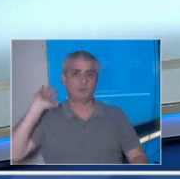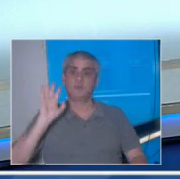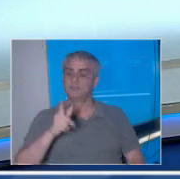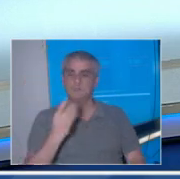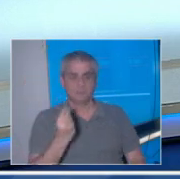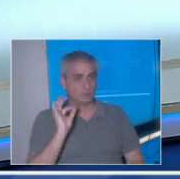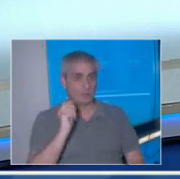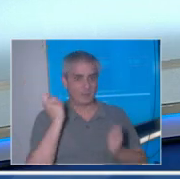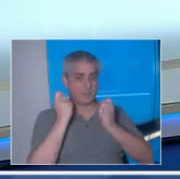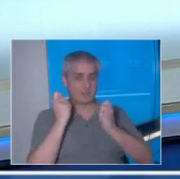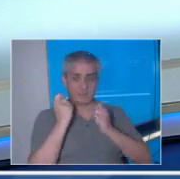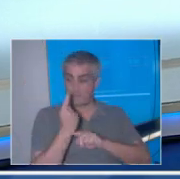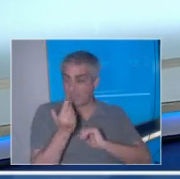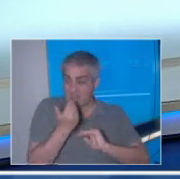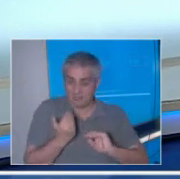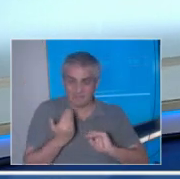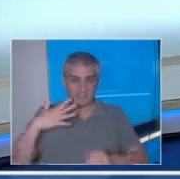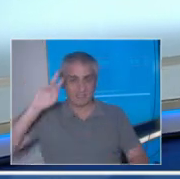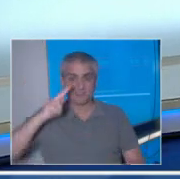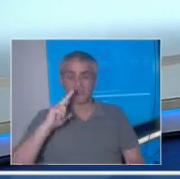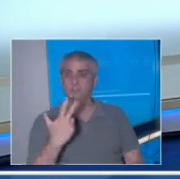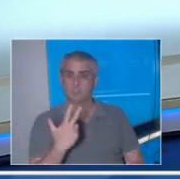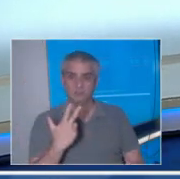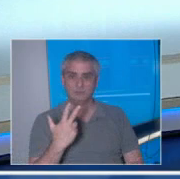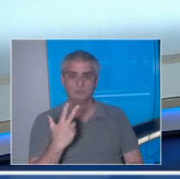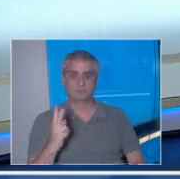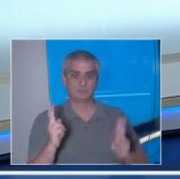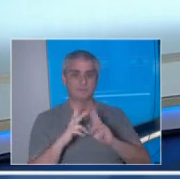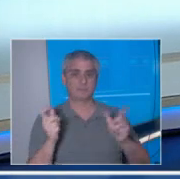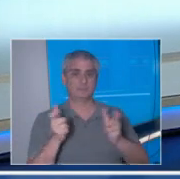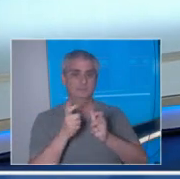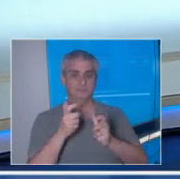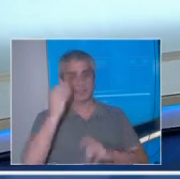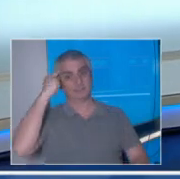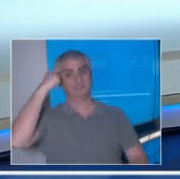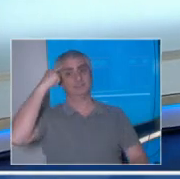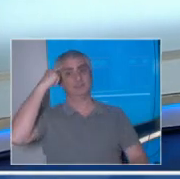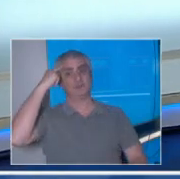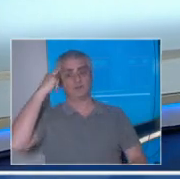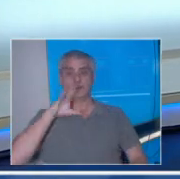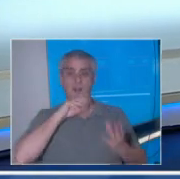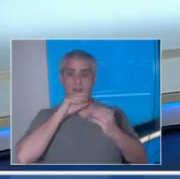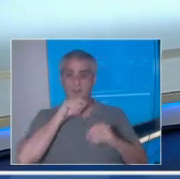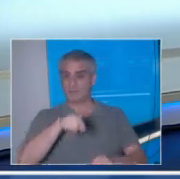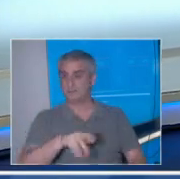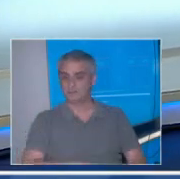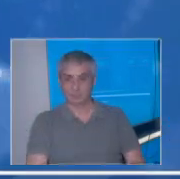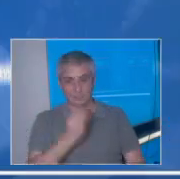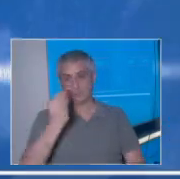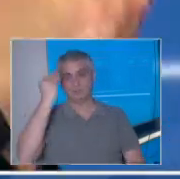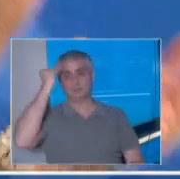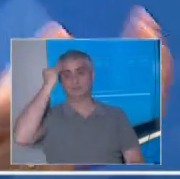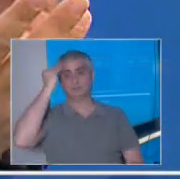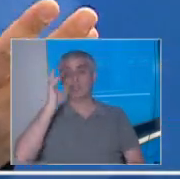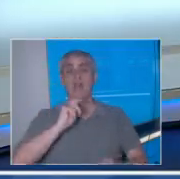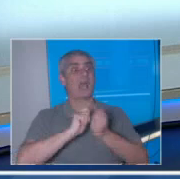מה שבאמת מדהים? שרגע לפני הקריאה השנייה והשלישית, התכנסה סיעת הליכוד. נזכרו פתאום. לדבר על זה. טוב שנזכרתם.